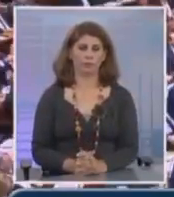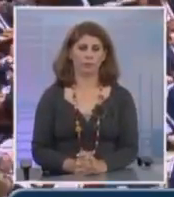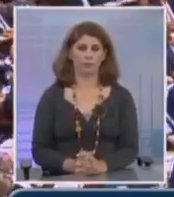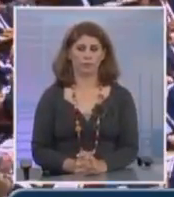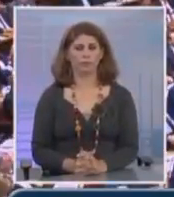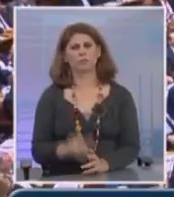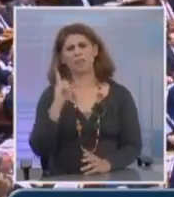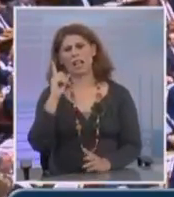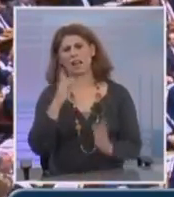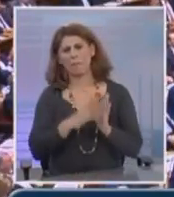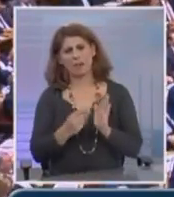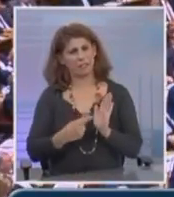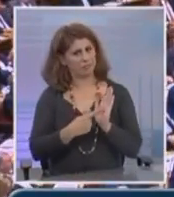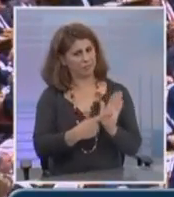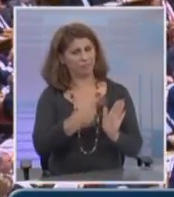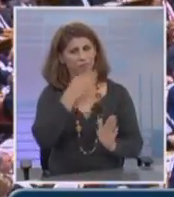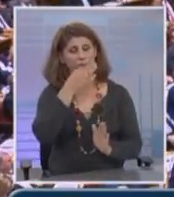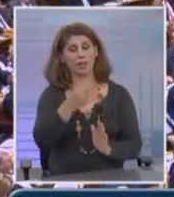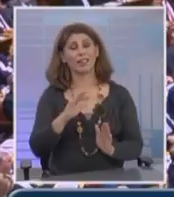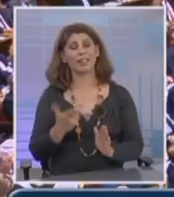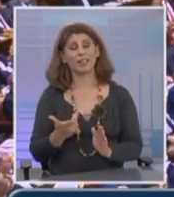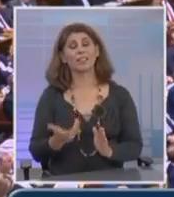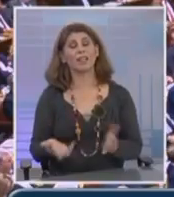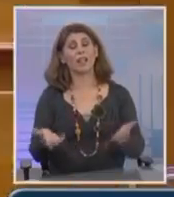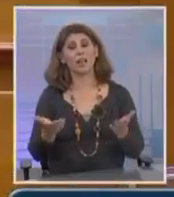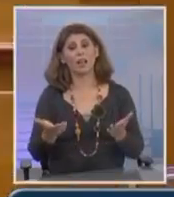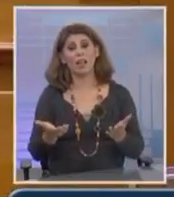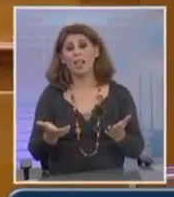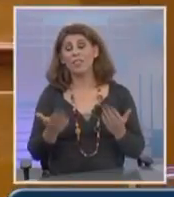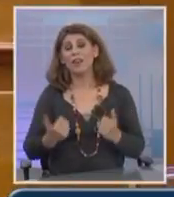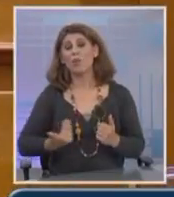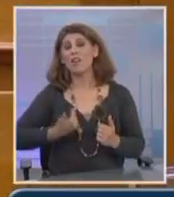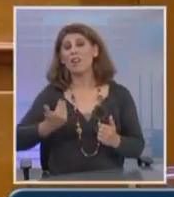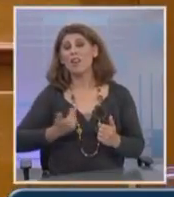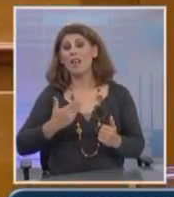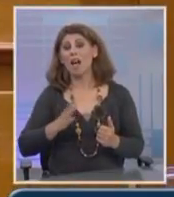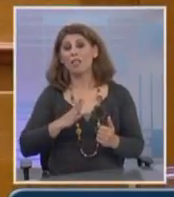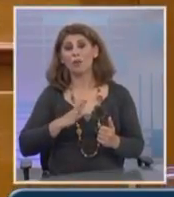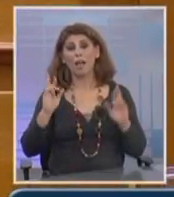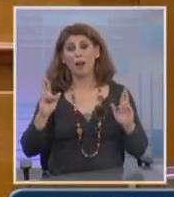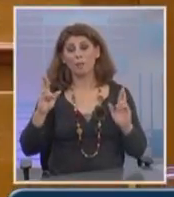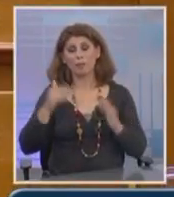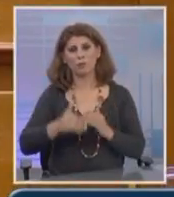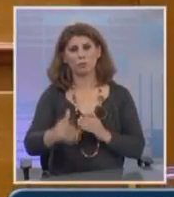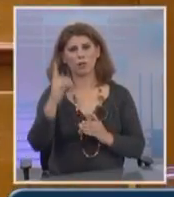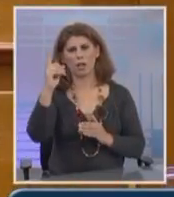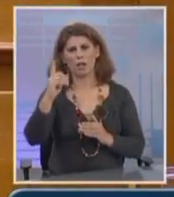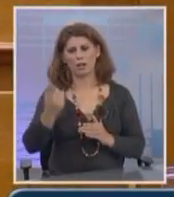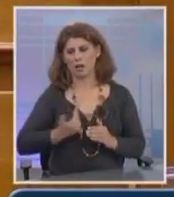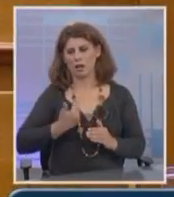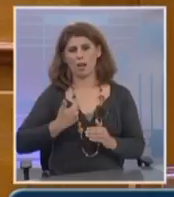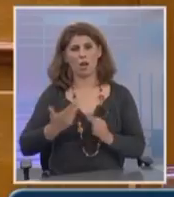Και για να σας δώσω ένα παράδειγμα ακόμα, γιατί στερείτε από τους νέους την ελπίδα και την προοπτική. Για πάρτε ένα νέο